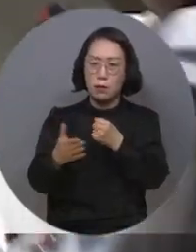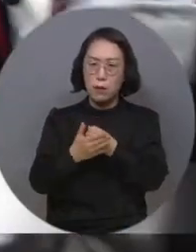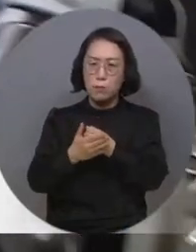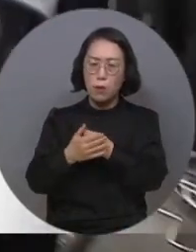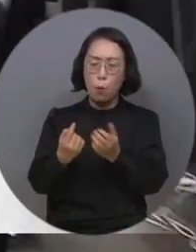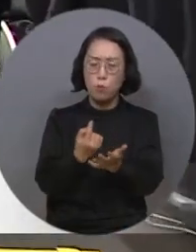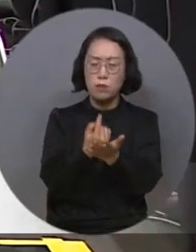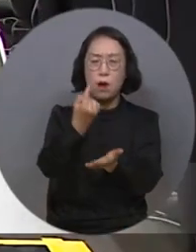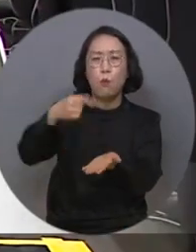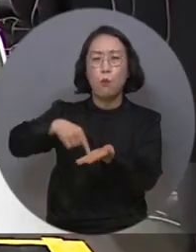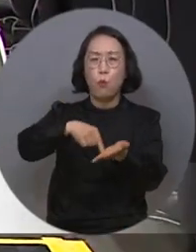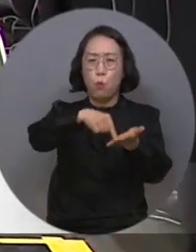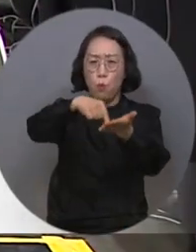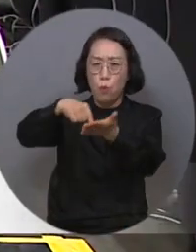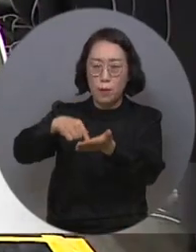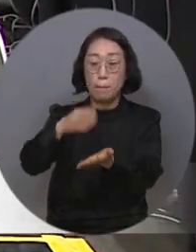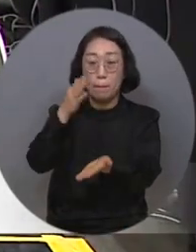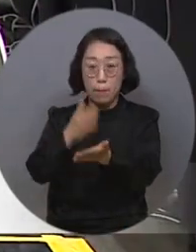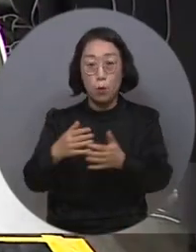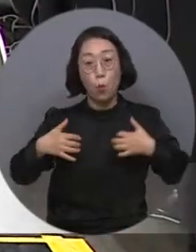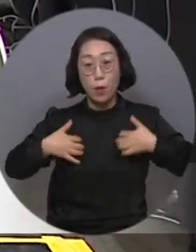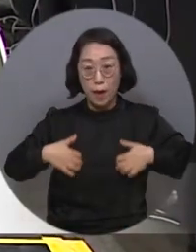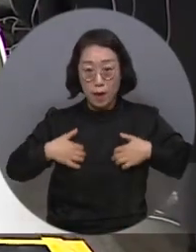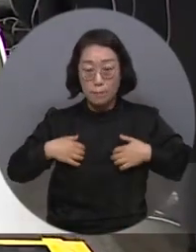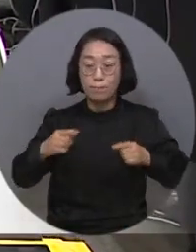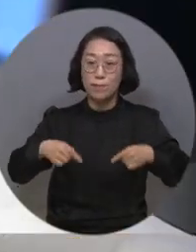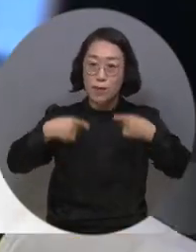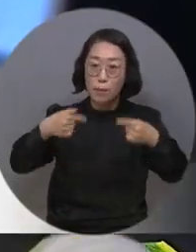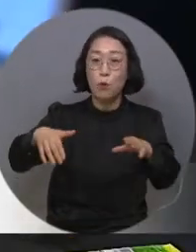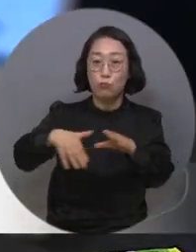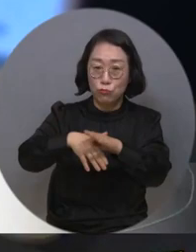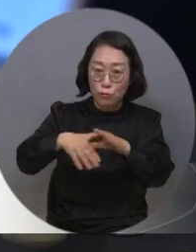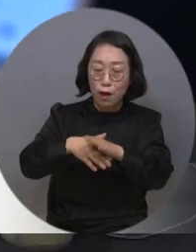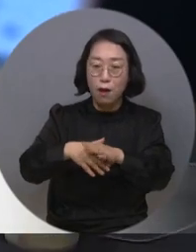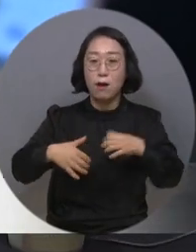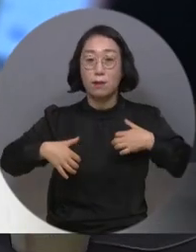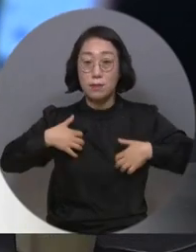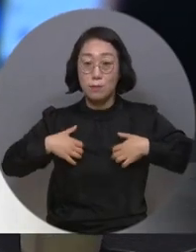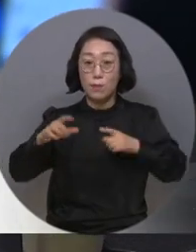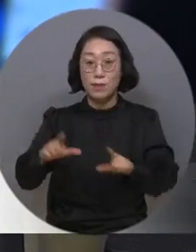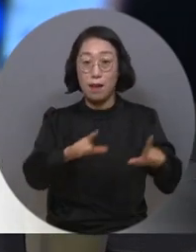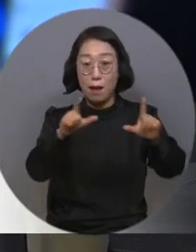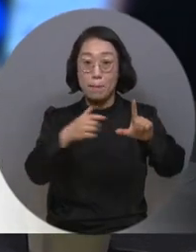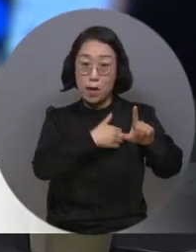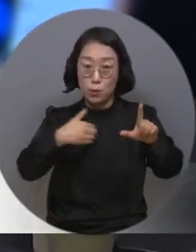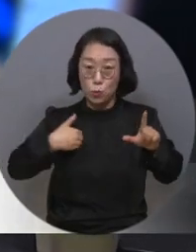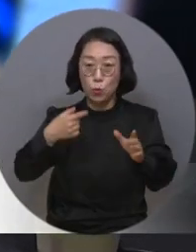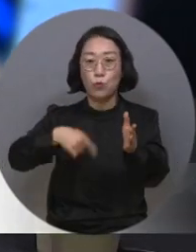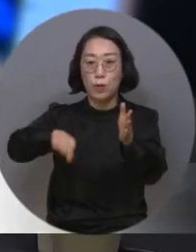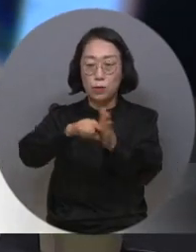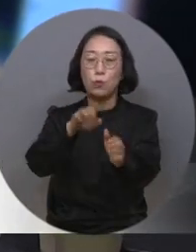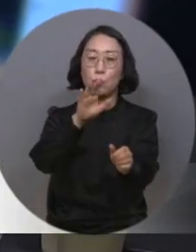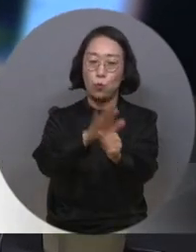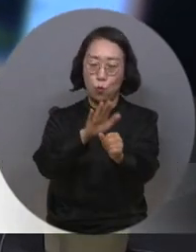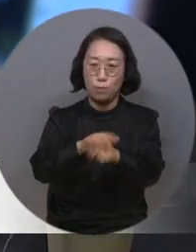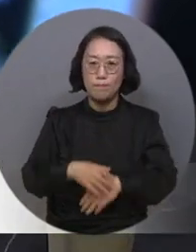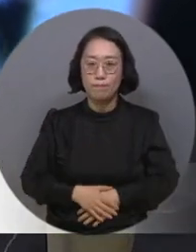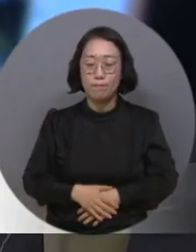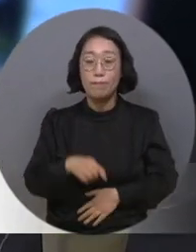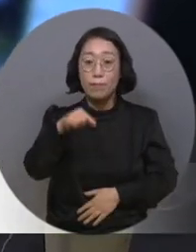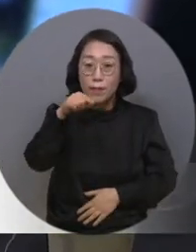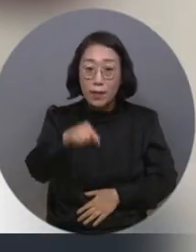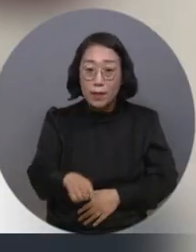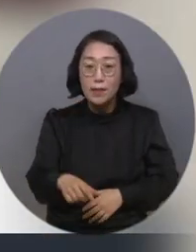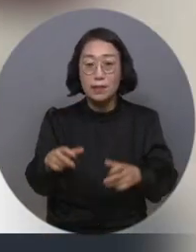게임을 통한 삶의 질 향상과 개인 문화를 향유할 수 있도록 보조기계를 지원하는 사업입니다 이번에